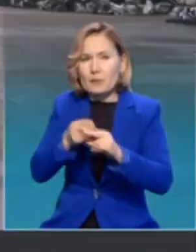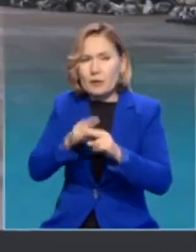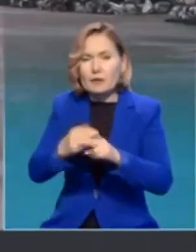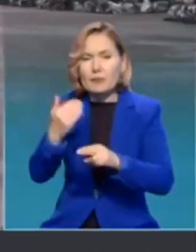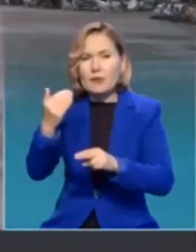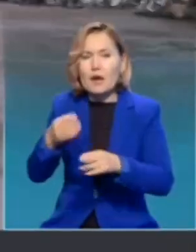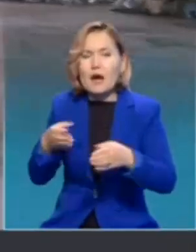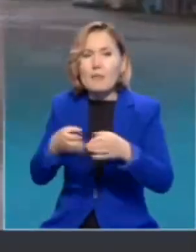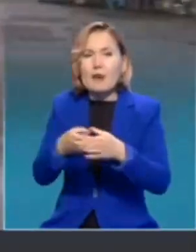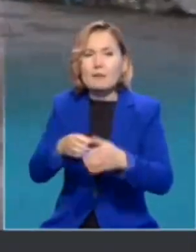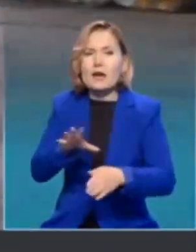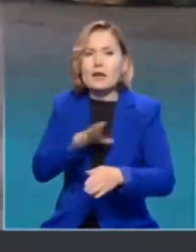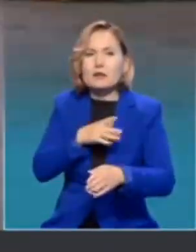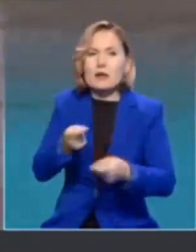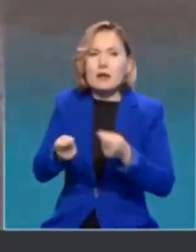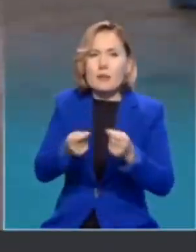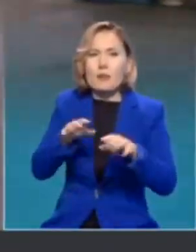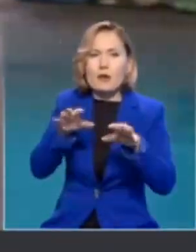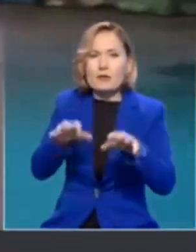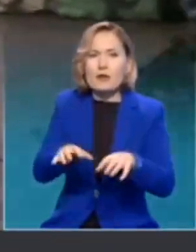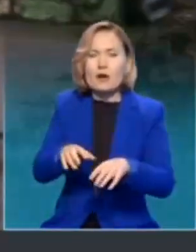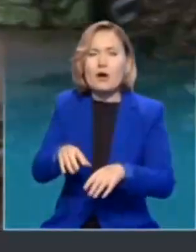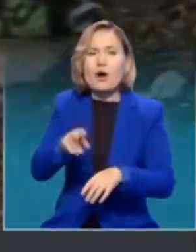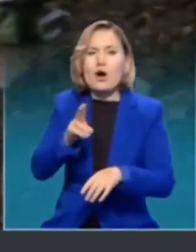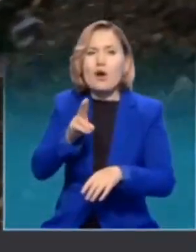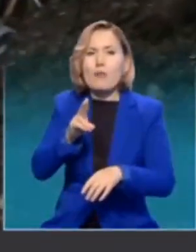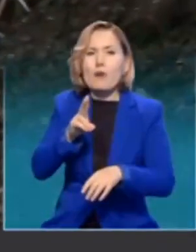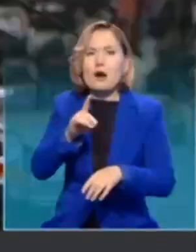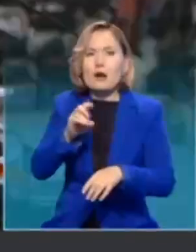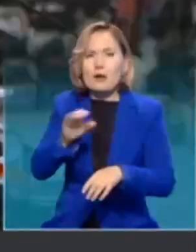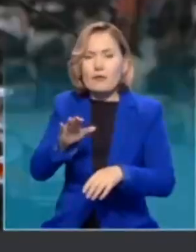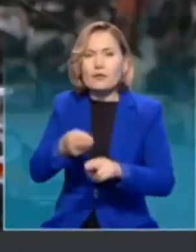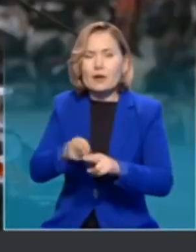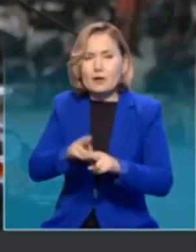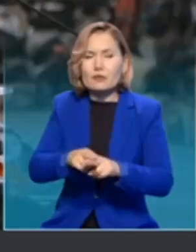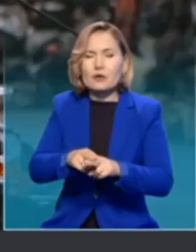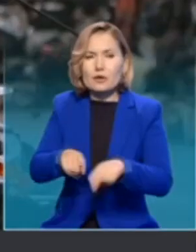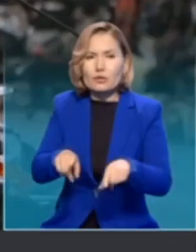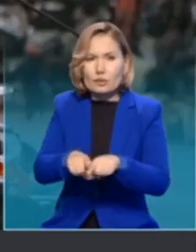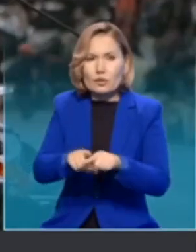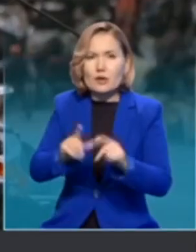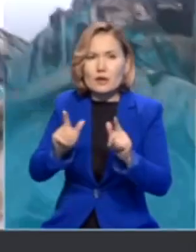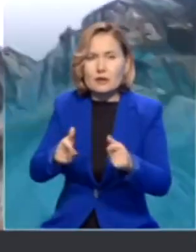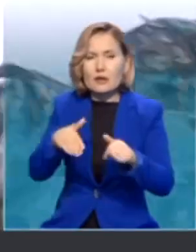айыпталушылардың бірі компанияның экс-басқарма төрағасы Медет Құмарғалиев те қолдады.